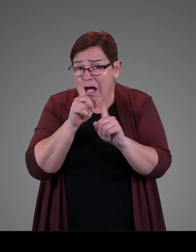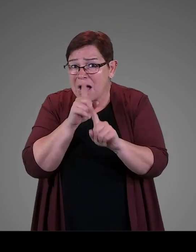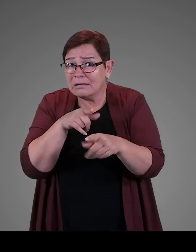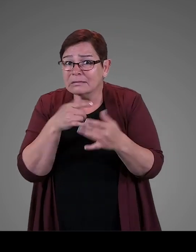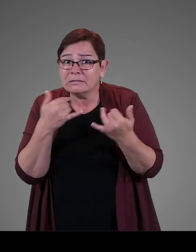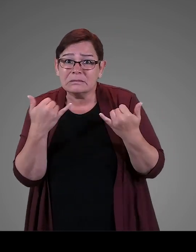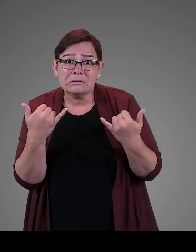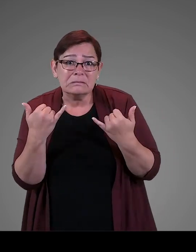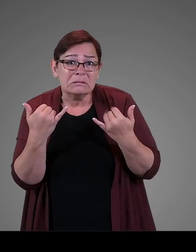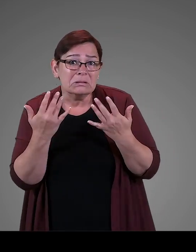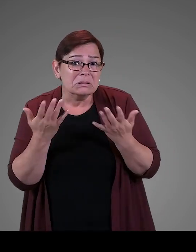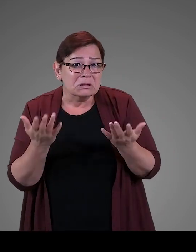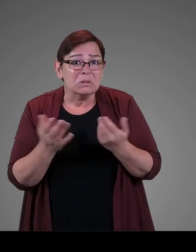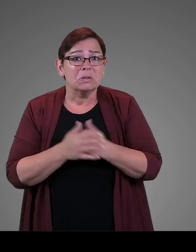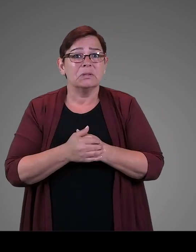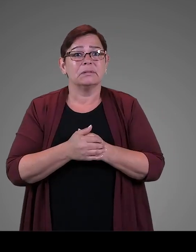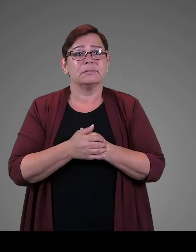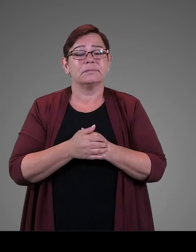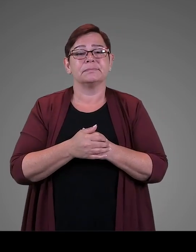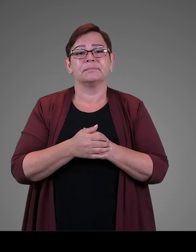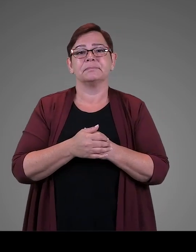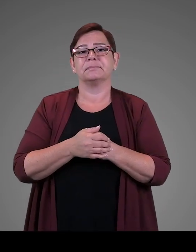suite.